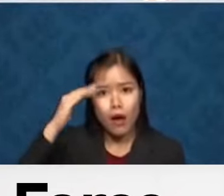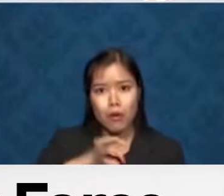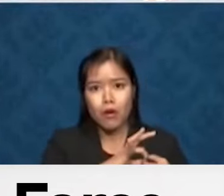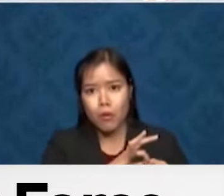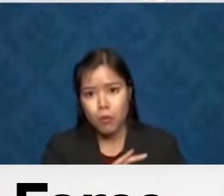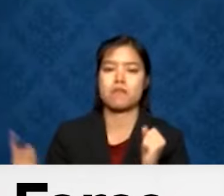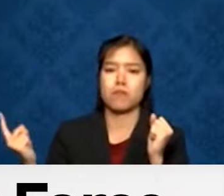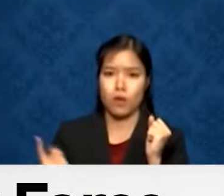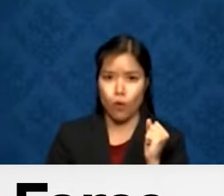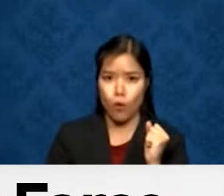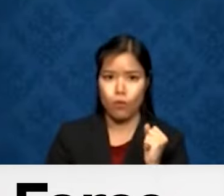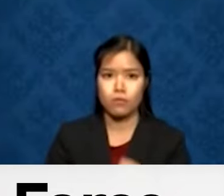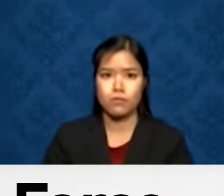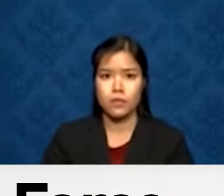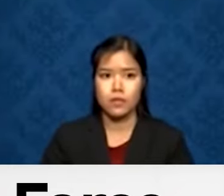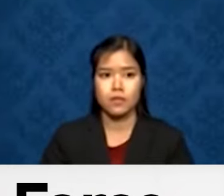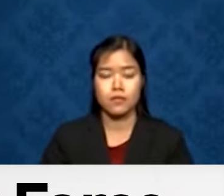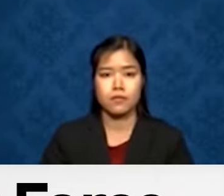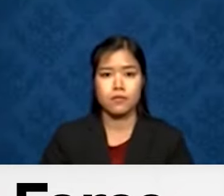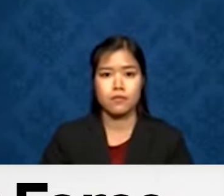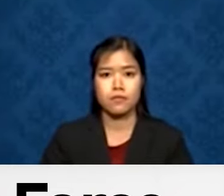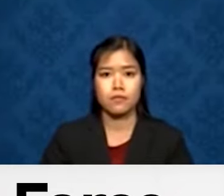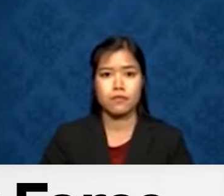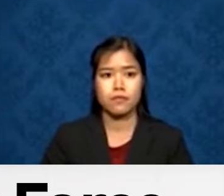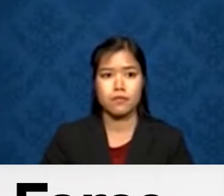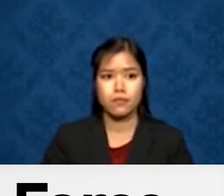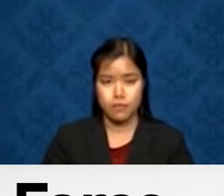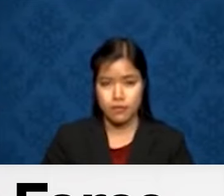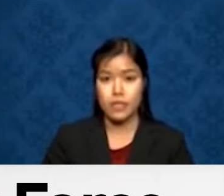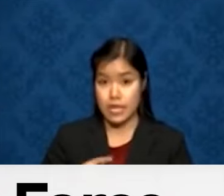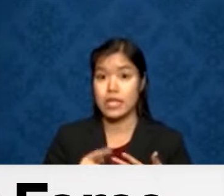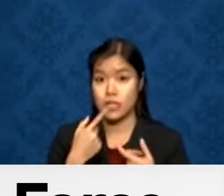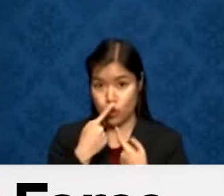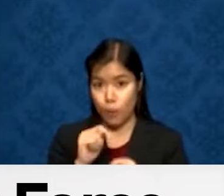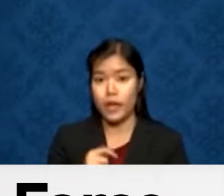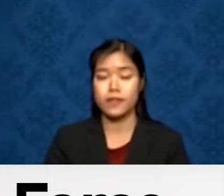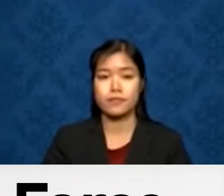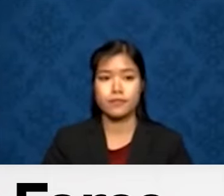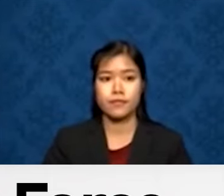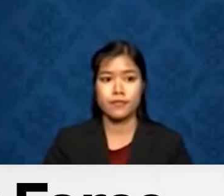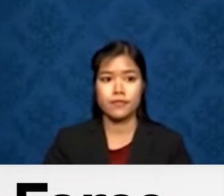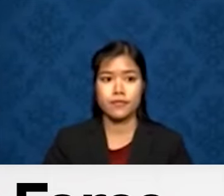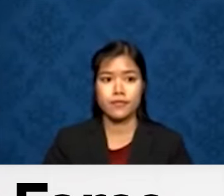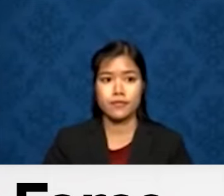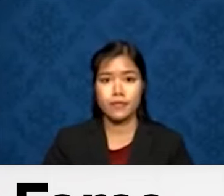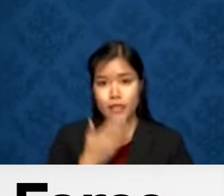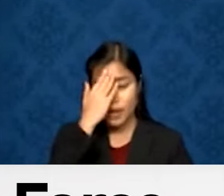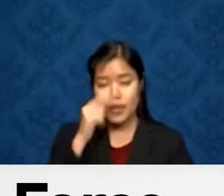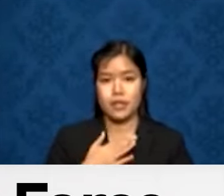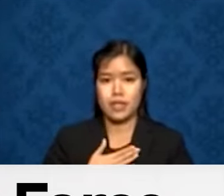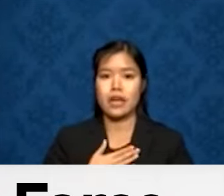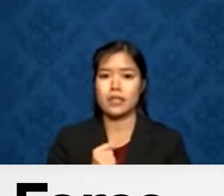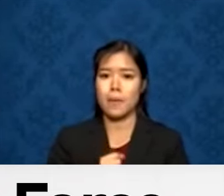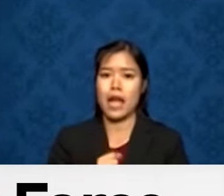นตรีสุทินคลังแสงผมคิดว่าคุณสุทินชี้แจงได้ดีถึงแม้ว่าผมโพสต์เชียร์คุณวิโรจน์ลักษณดิศรเนี่ยเพราะว่าผมต้องการให้มีการเลิกการเกณฑ์ทห